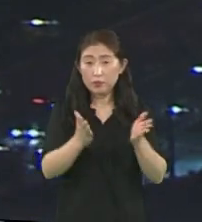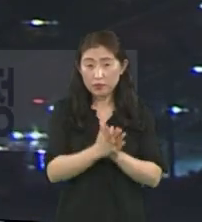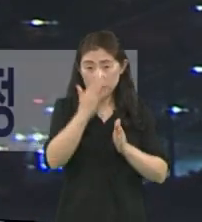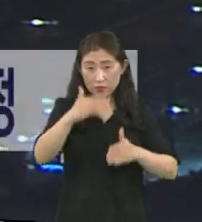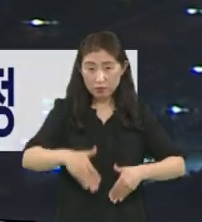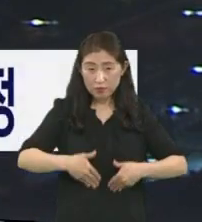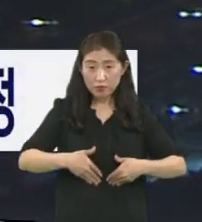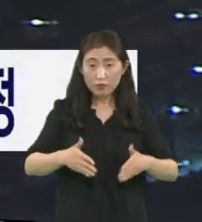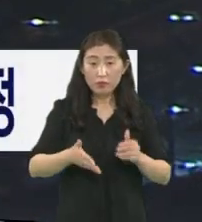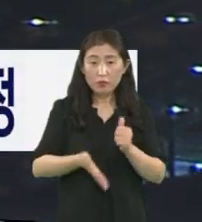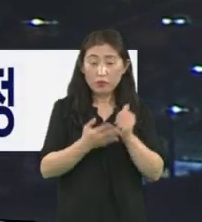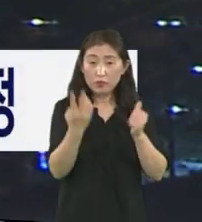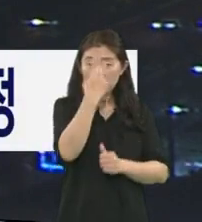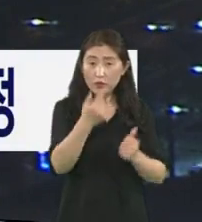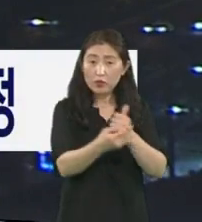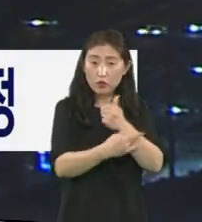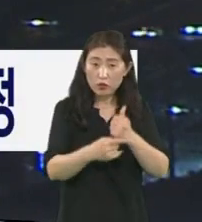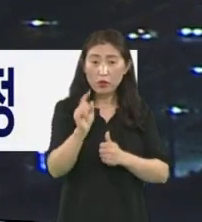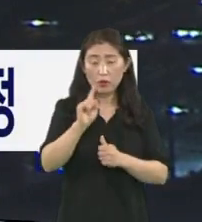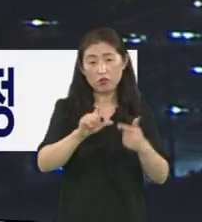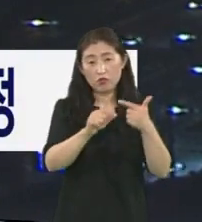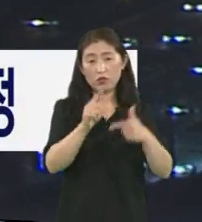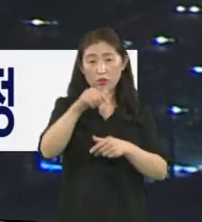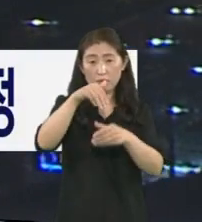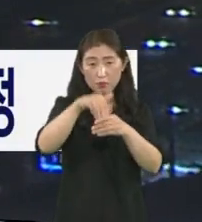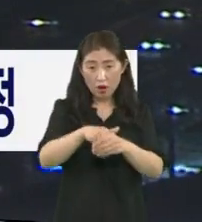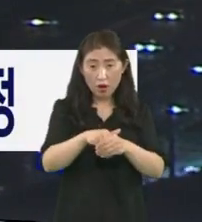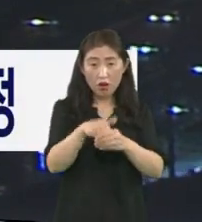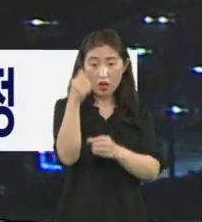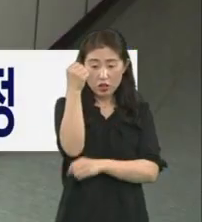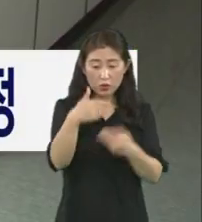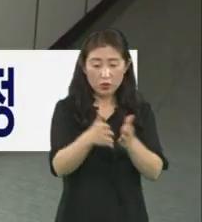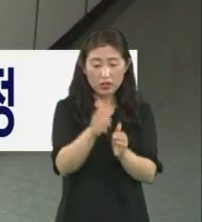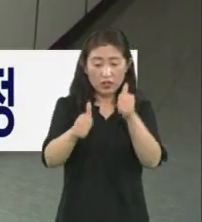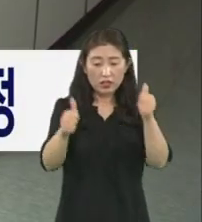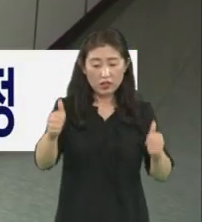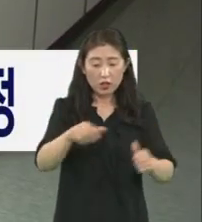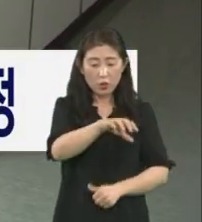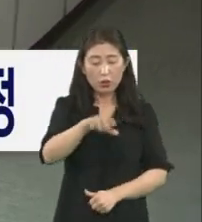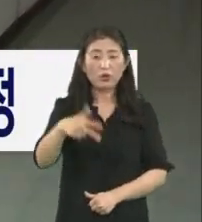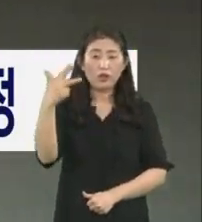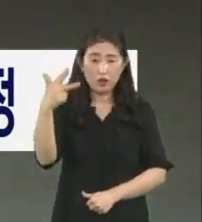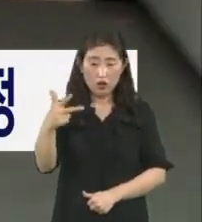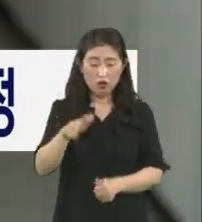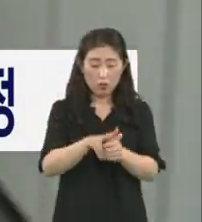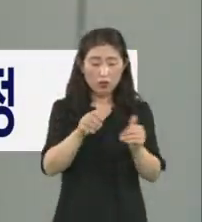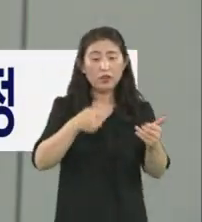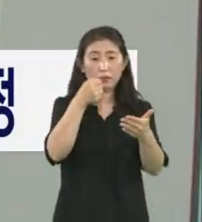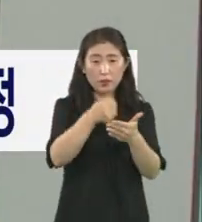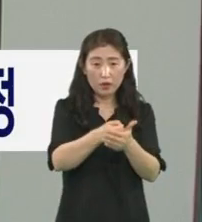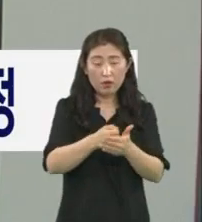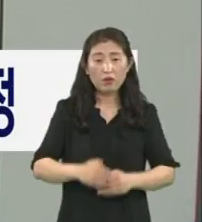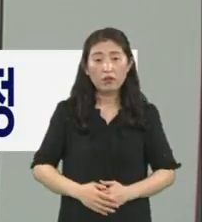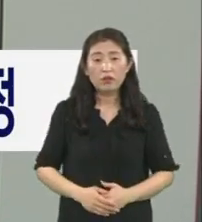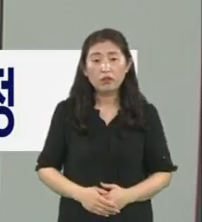국민의힘 충남도당 공천관리위원회는 6월 지방선거 기초단체장 7개 선거구 후보자를